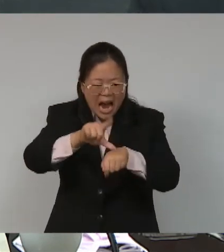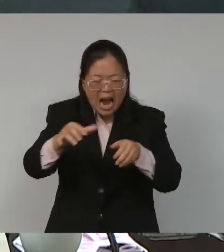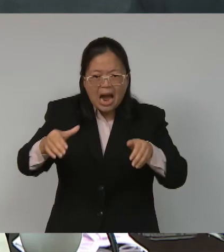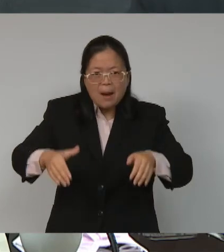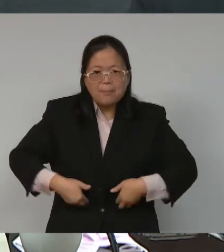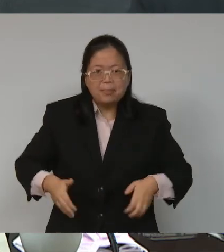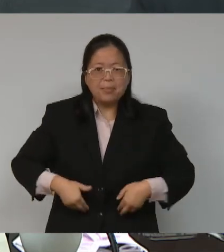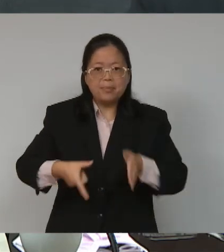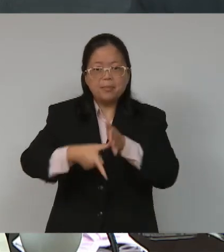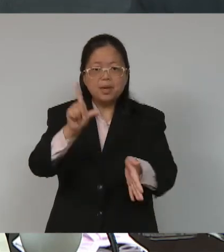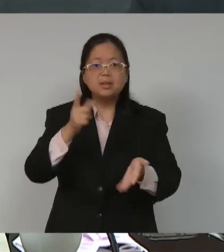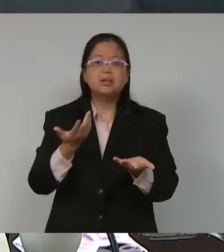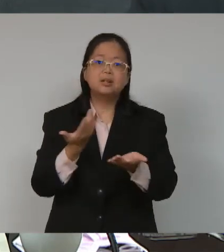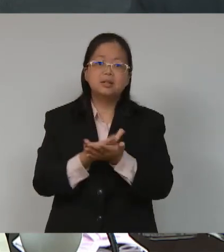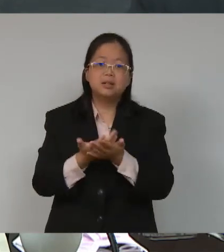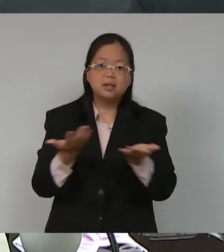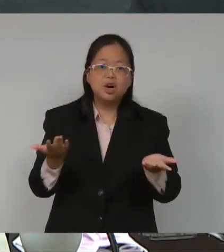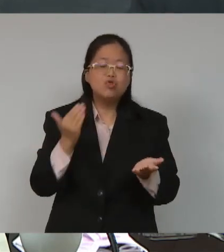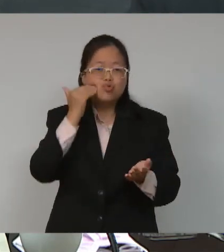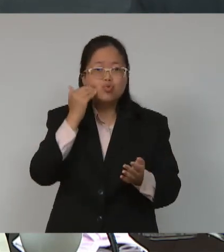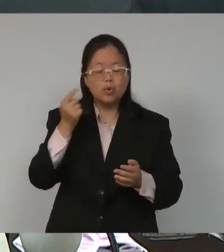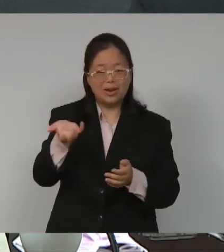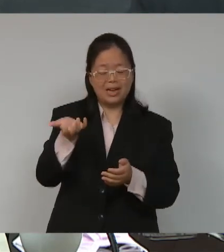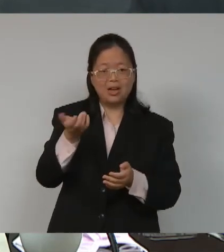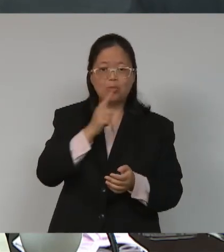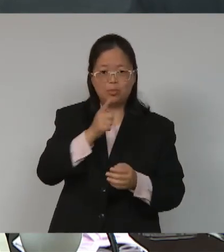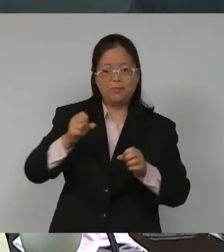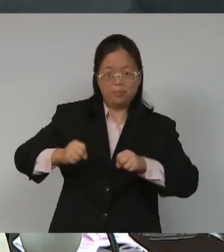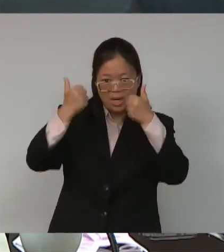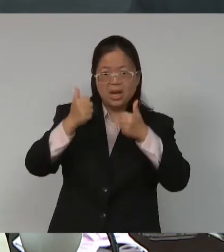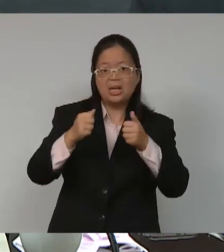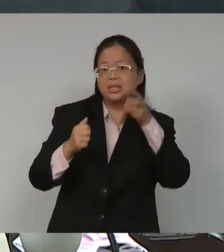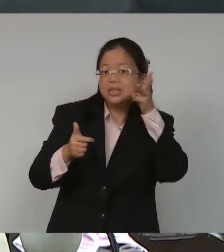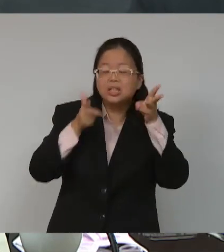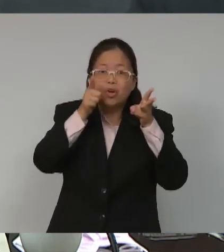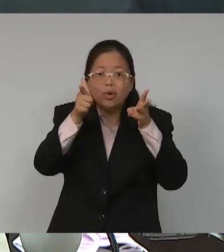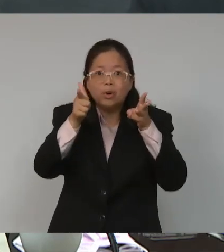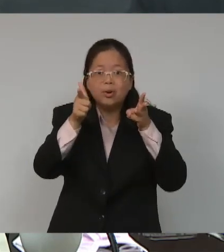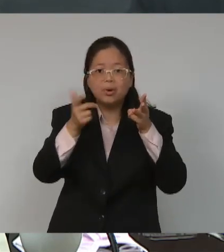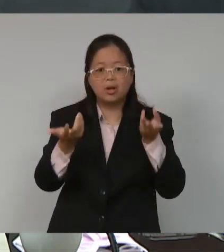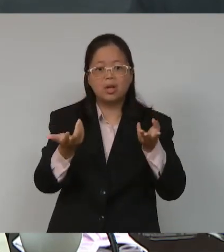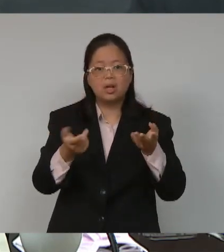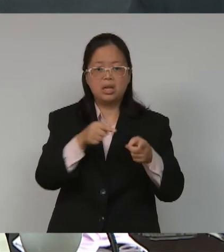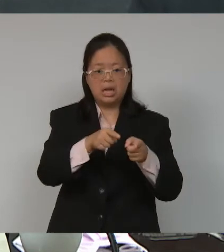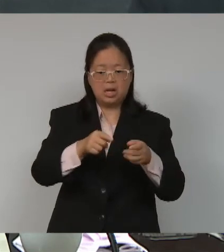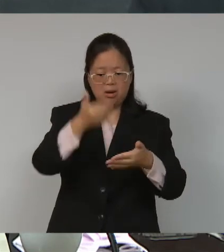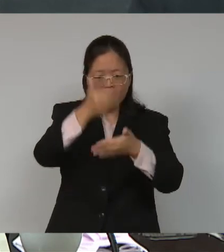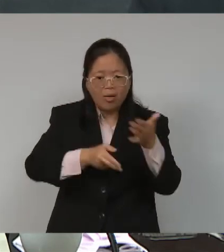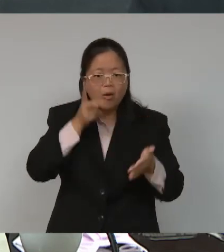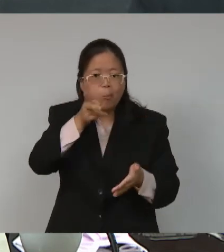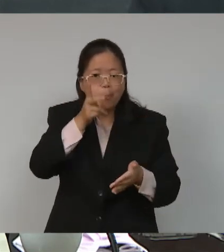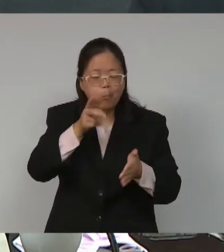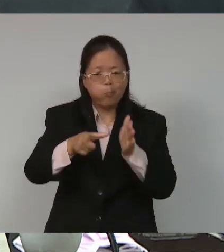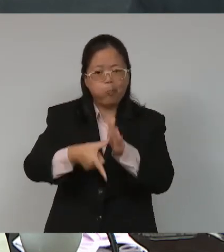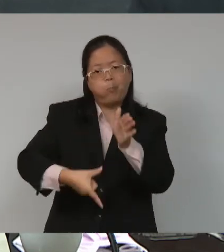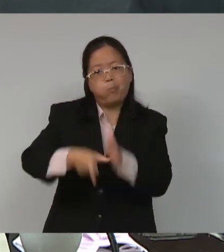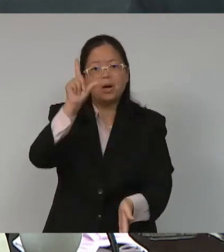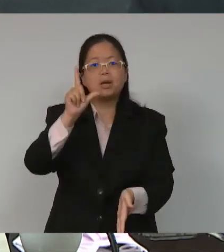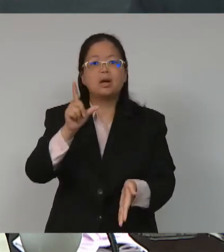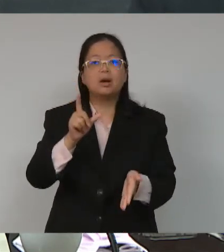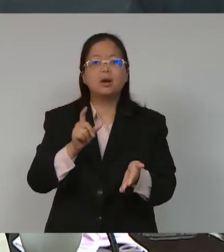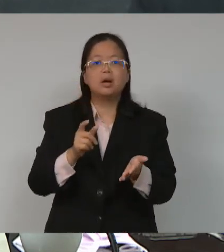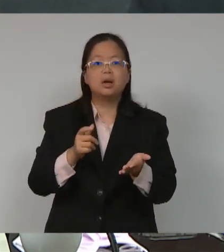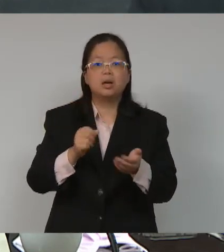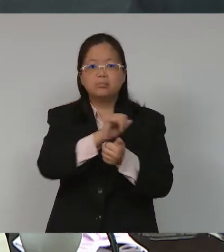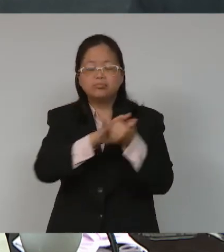办？依照如果是3到6个月的话，这个时候就不能合并举办了，因为我们要给公投充分的辩论，反而就会